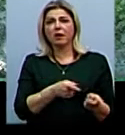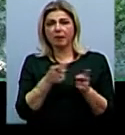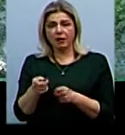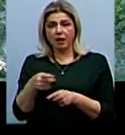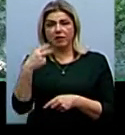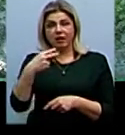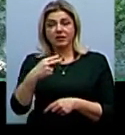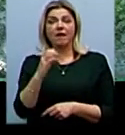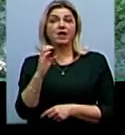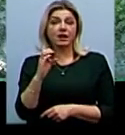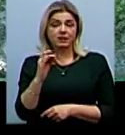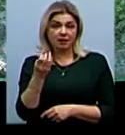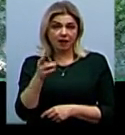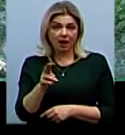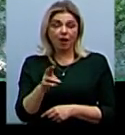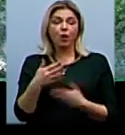ми